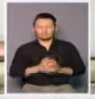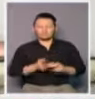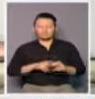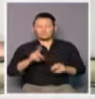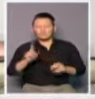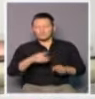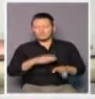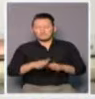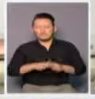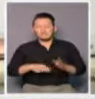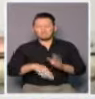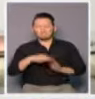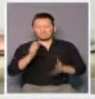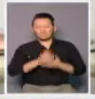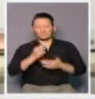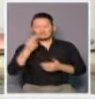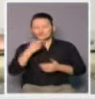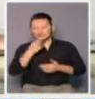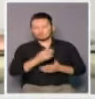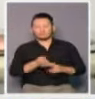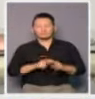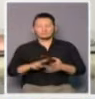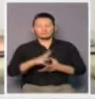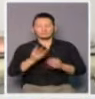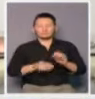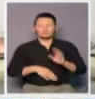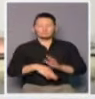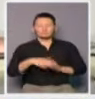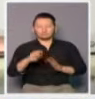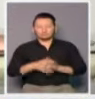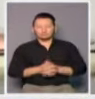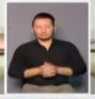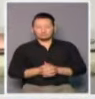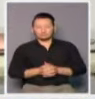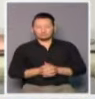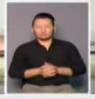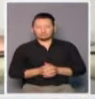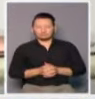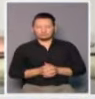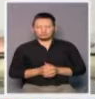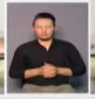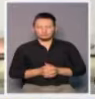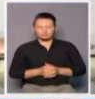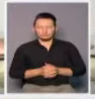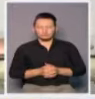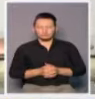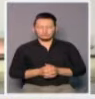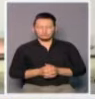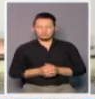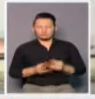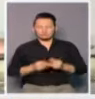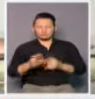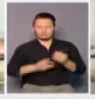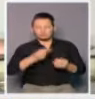требования сертификатов качества, все это выдерживается в рамках передовых мировых стандартов.